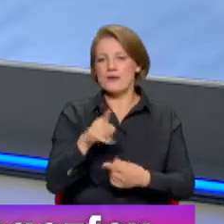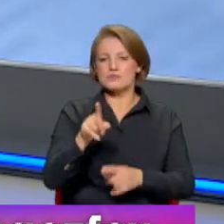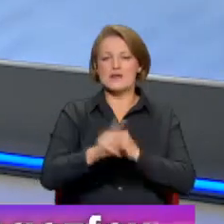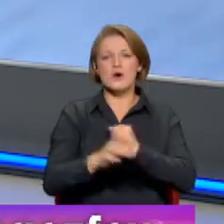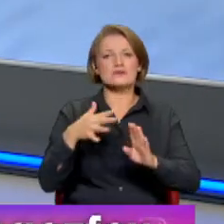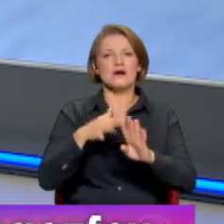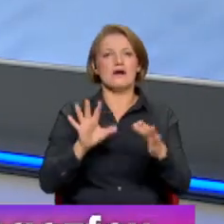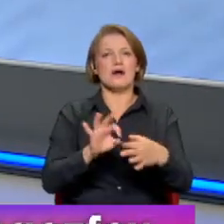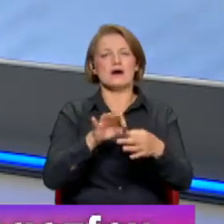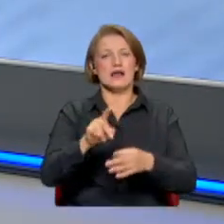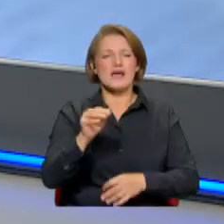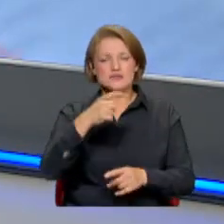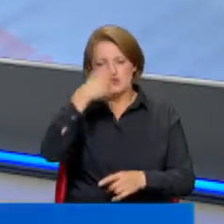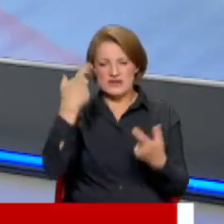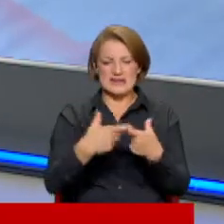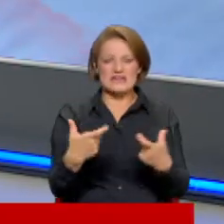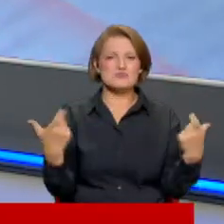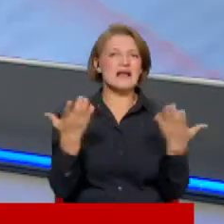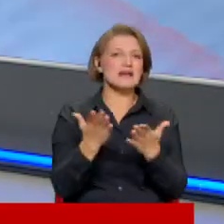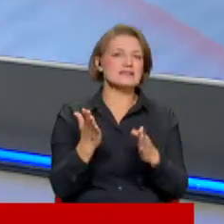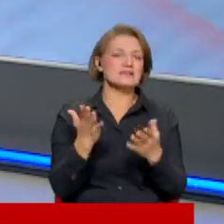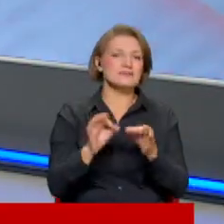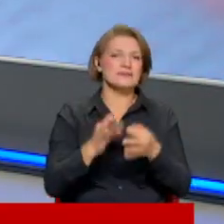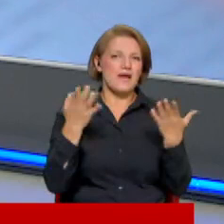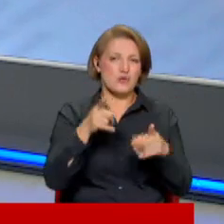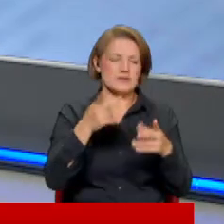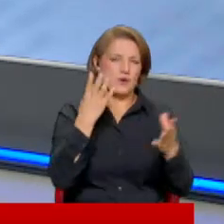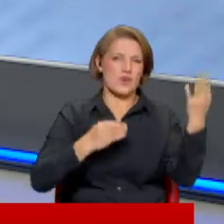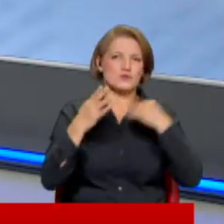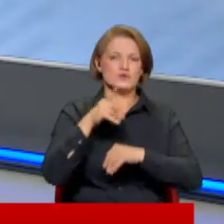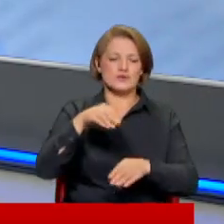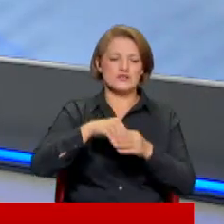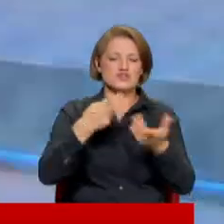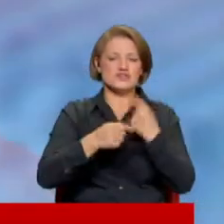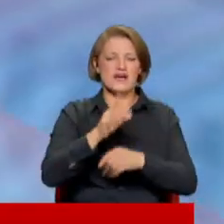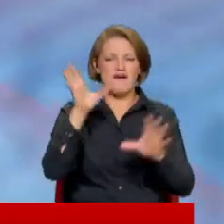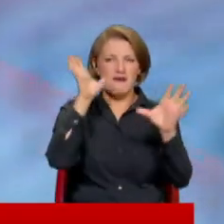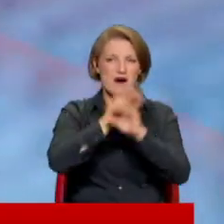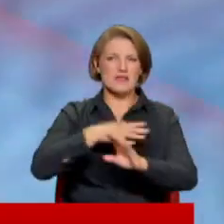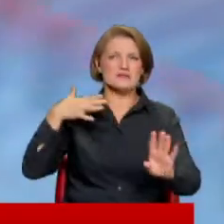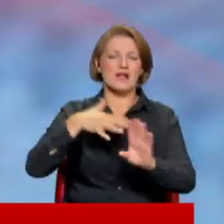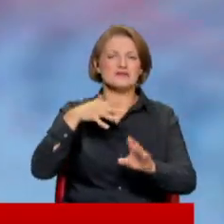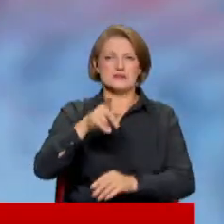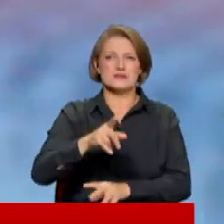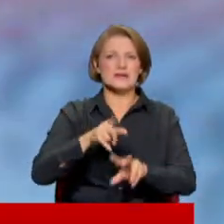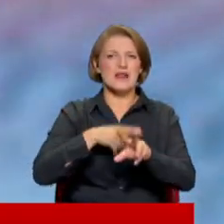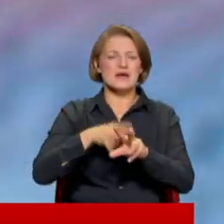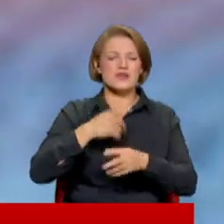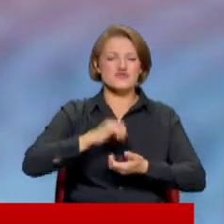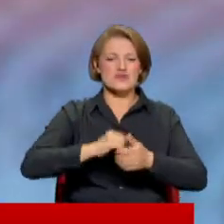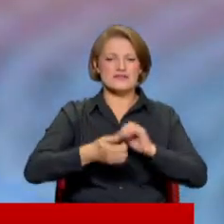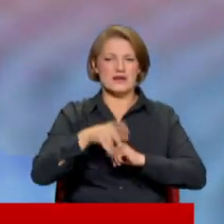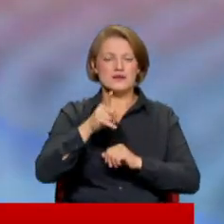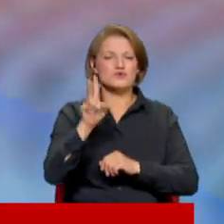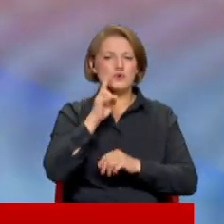terör saldırısı ile ilgili? En sıcak gelişmelerin nedir? Onları öğreniyorsunuz. İçişlerine karanlık saldırı, Yerlikaya'dan çete mesajı,